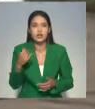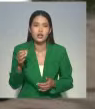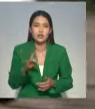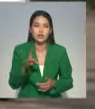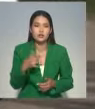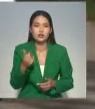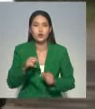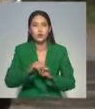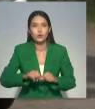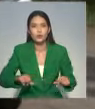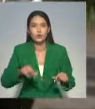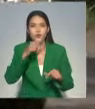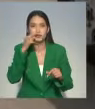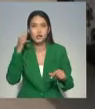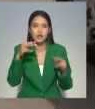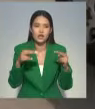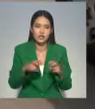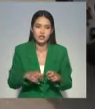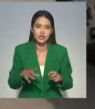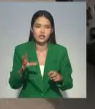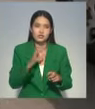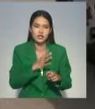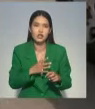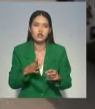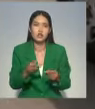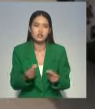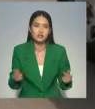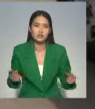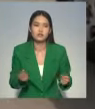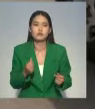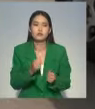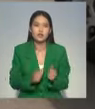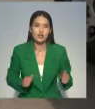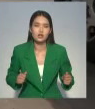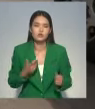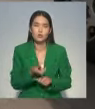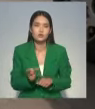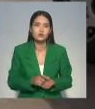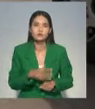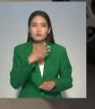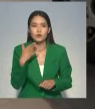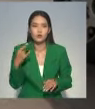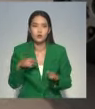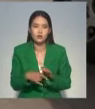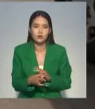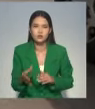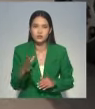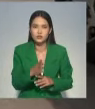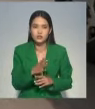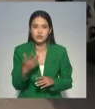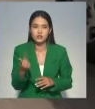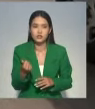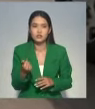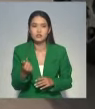их уже вымыла весенняя распутица. Засыпают, закладывают кто чем может. Землей,